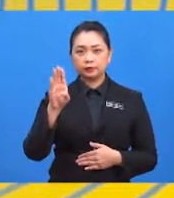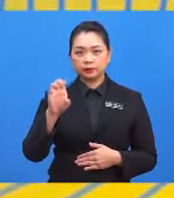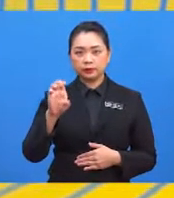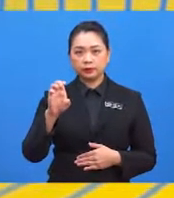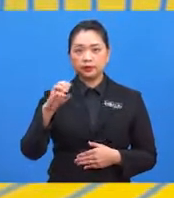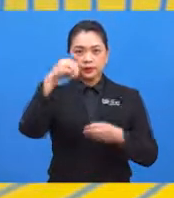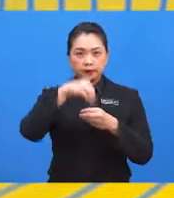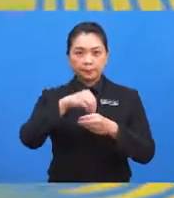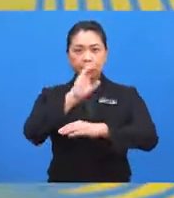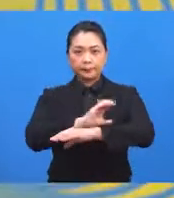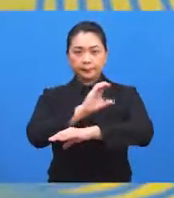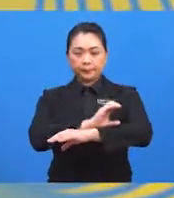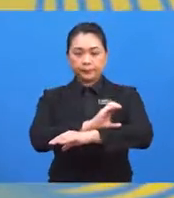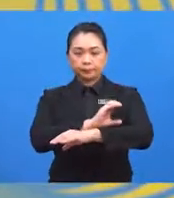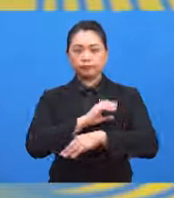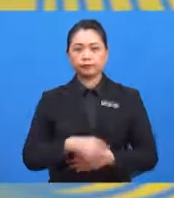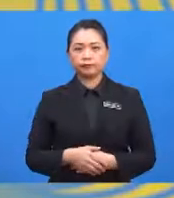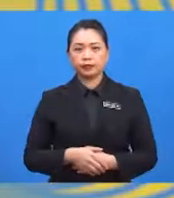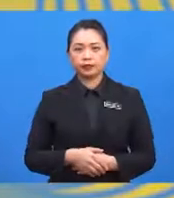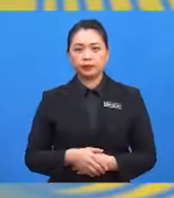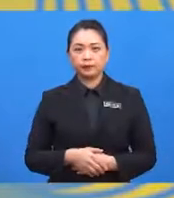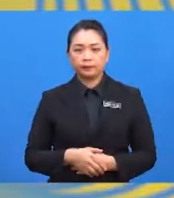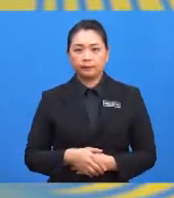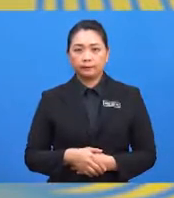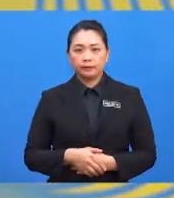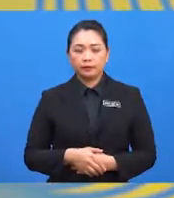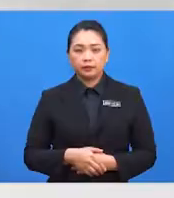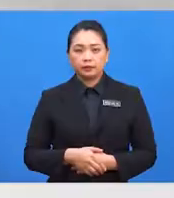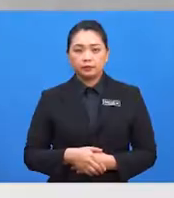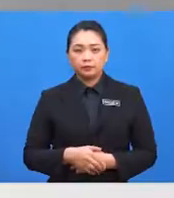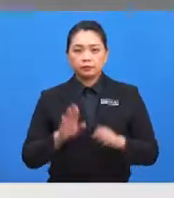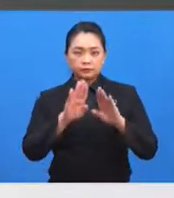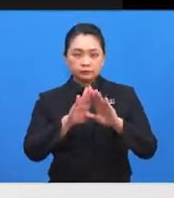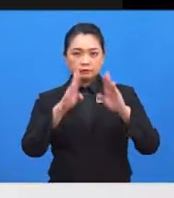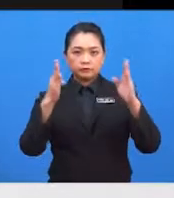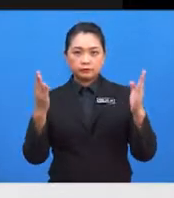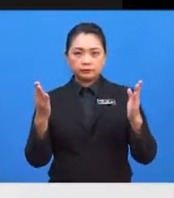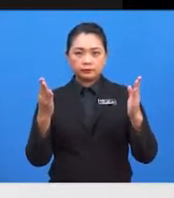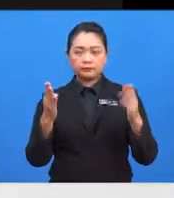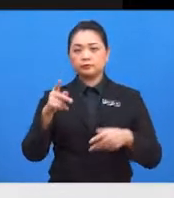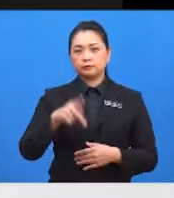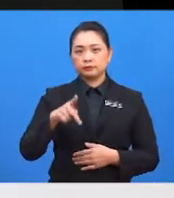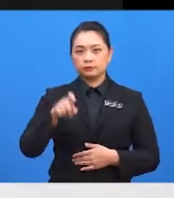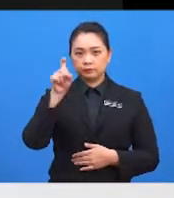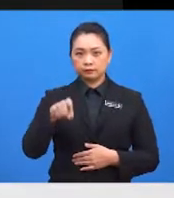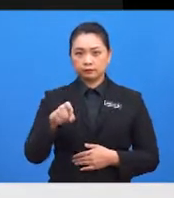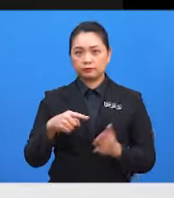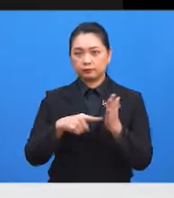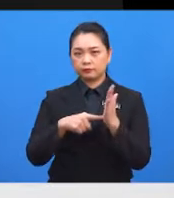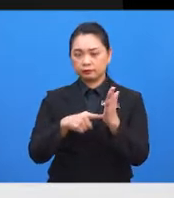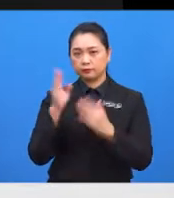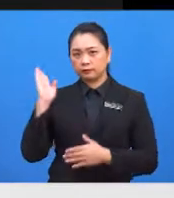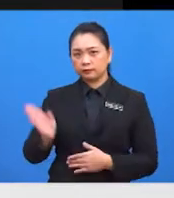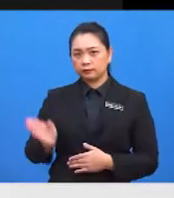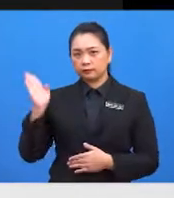komputer masing-masing. Setelah paparan perisian tersebut dibuka, para pelajar perlu klik pada fail